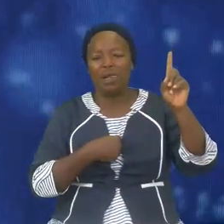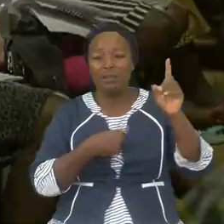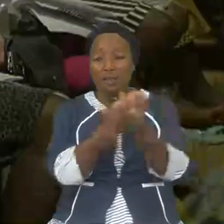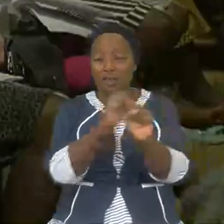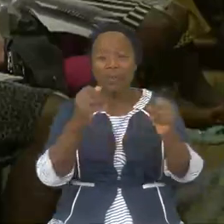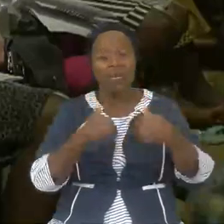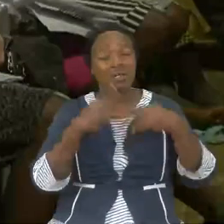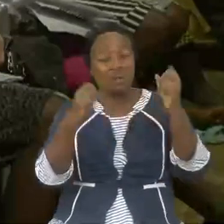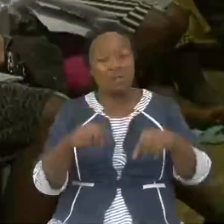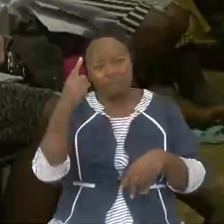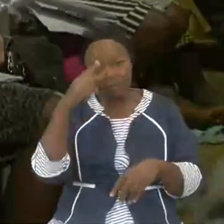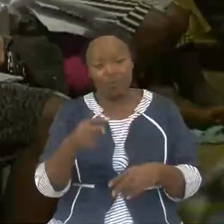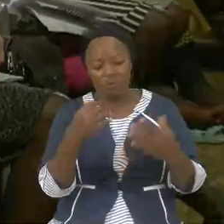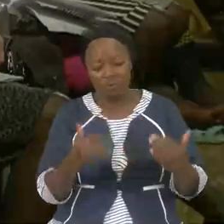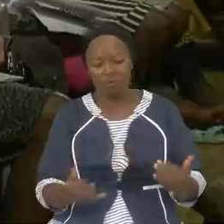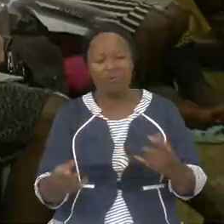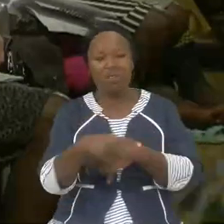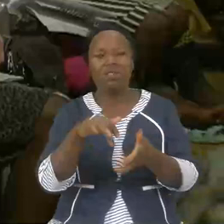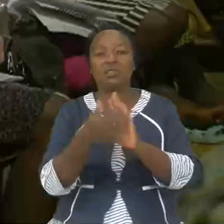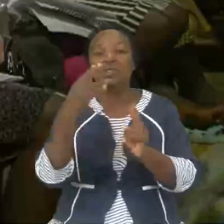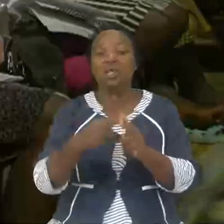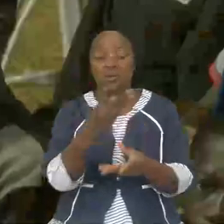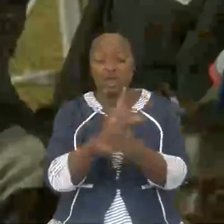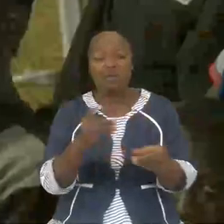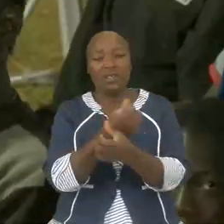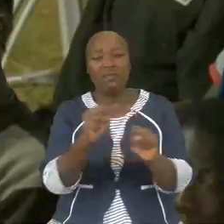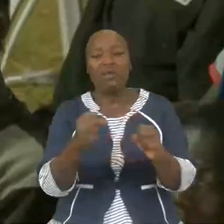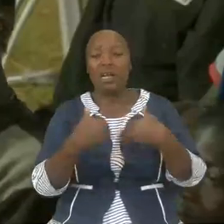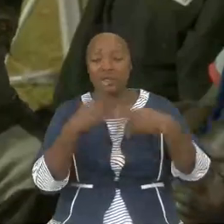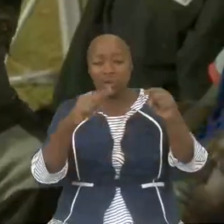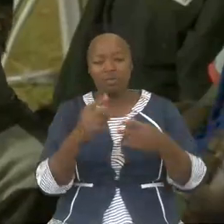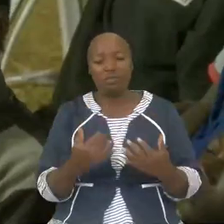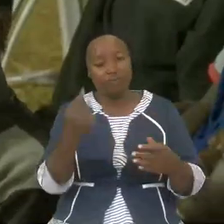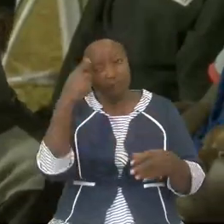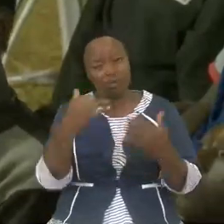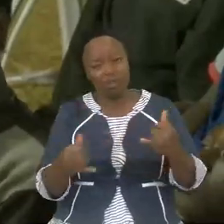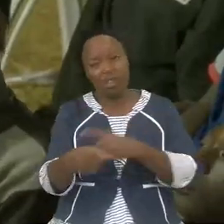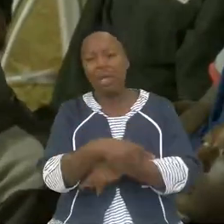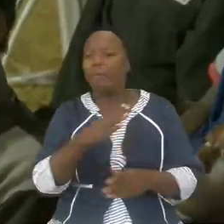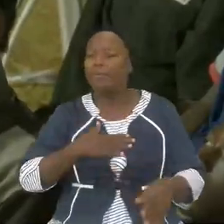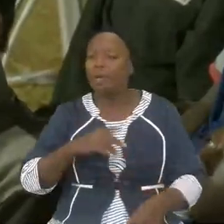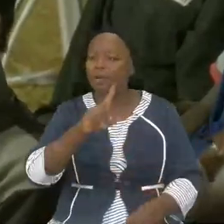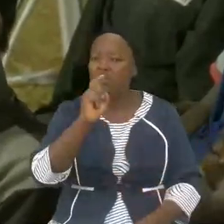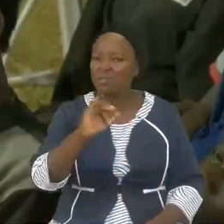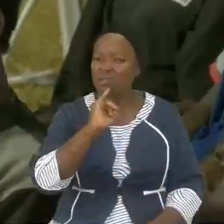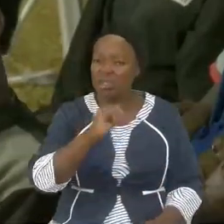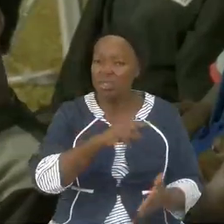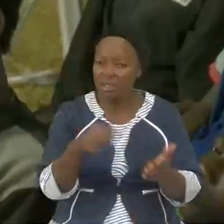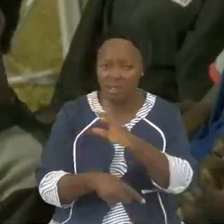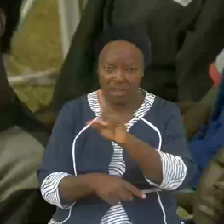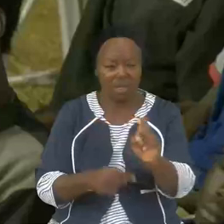La rédemption est venue pour vous ce jour. La délivrance et le salut est venu pour vous ce jour. Ma question pour vous, ma question est